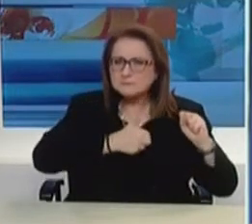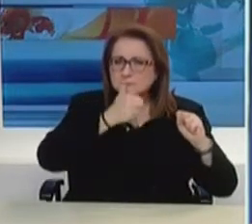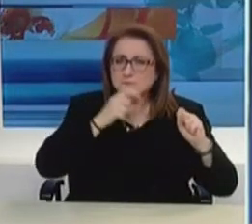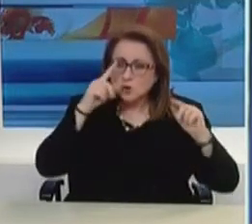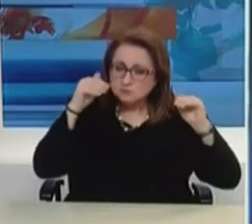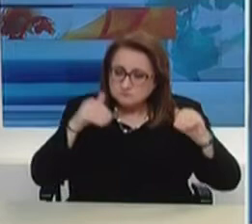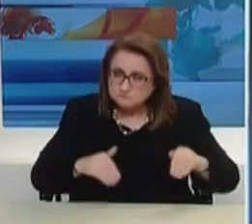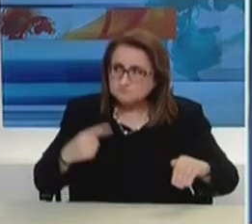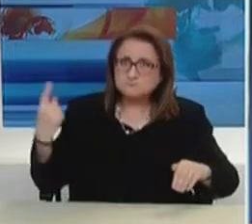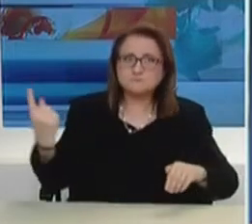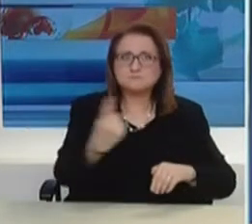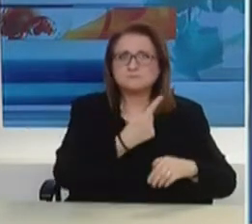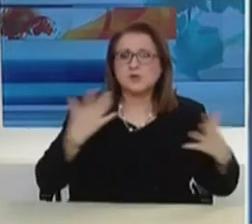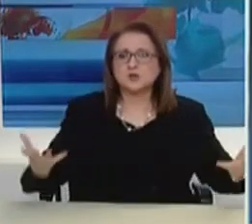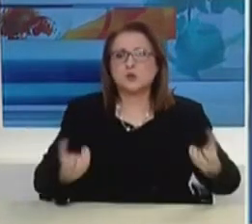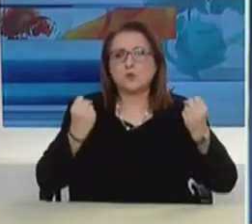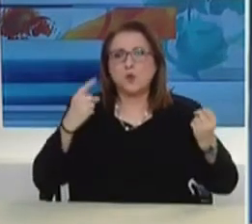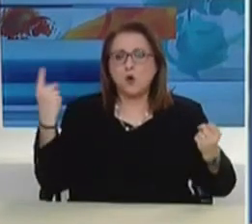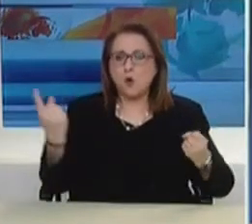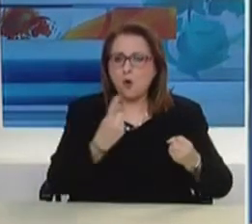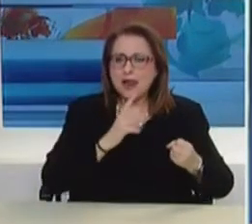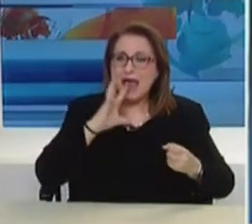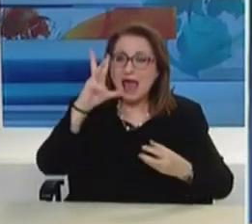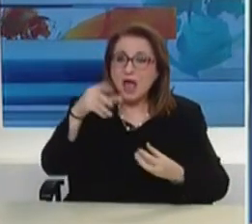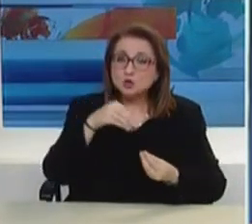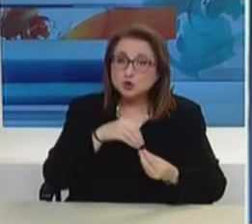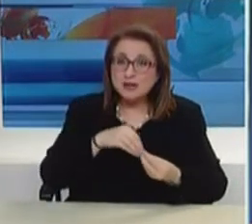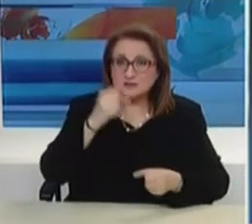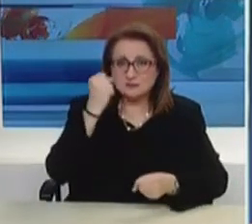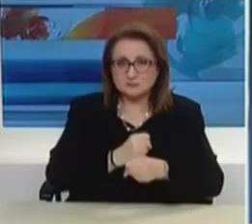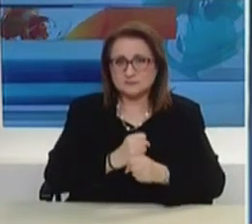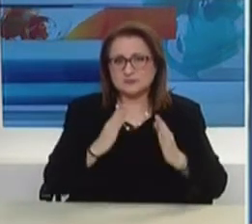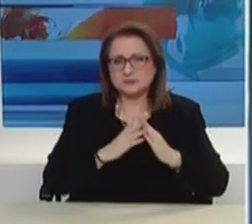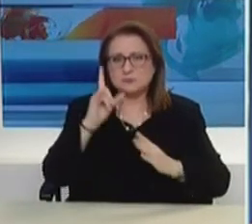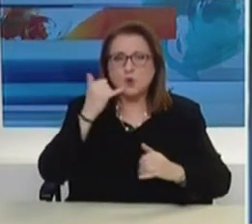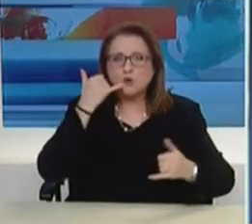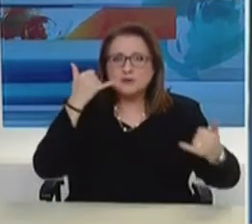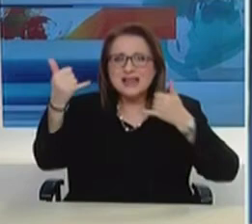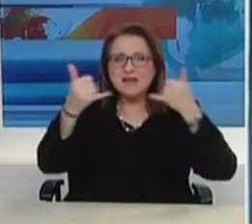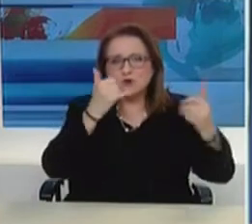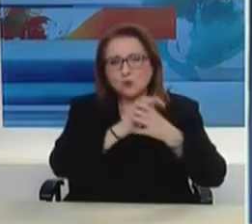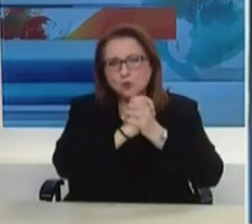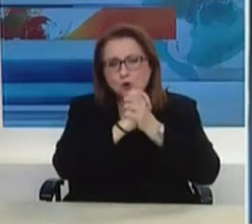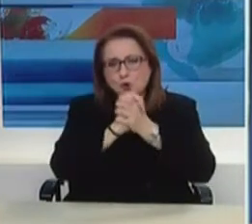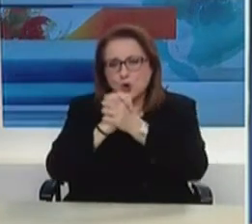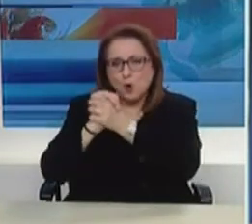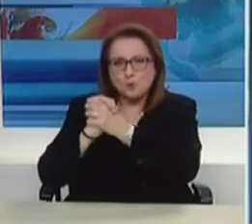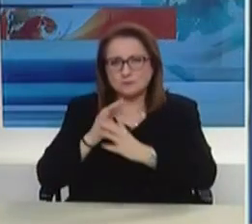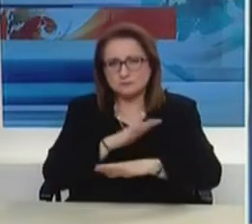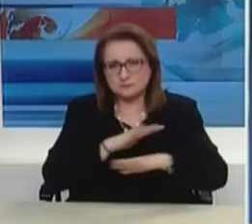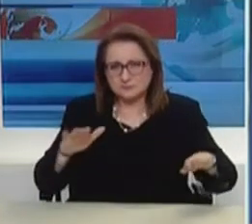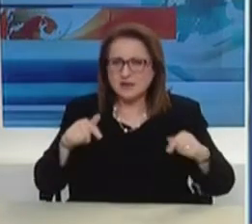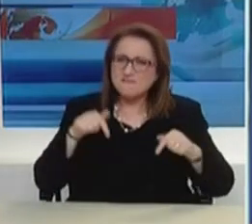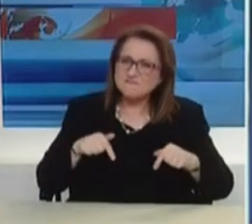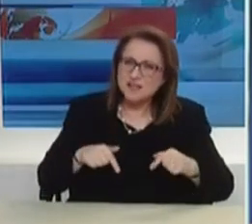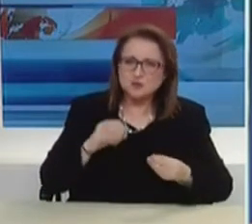διαφορετικό. Όλοι θα μείνουμε σπίτια μας. Θα ανταλλάξουμε ευχές με τα αγαπημένα μας πρόσωπα από το τηλέφωνο και θα προσευχηθούμε από τα σπίτια μας. Θα κάνουμε ένα διαφορετικό